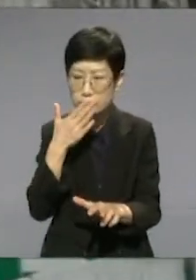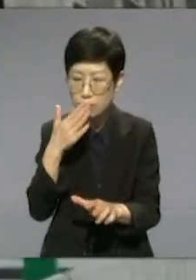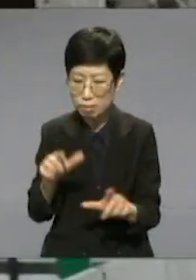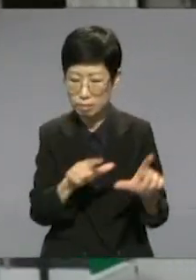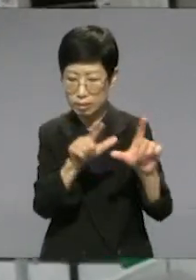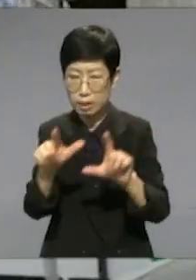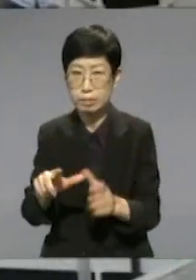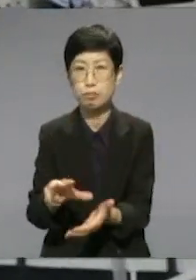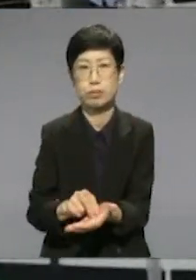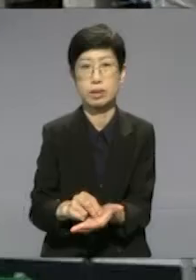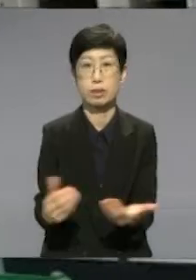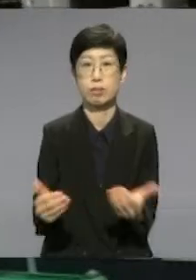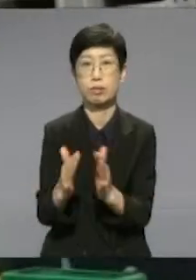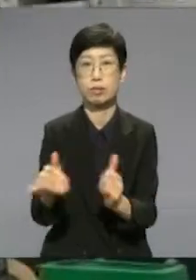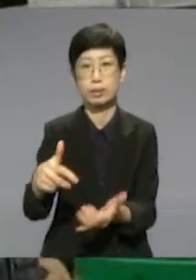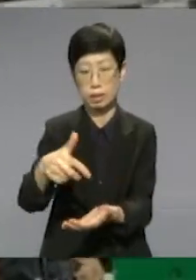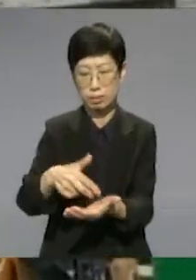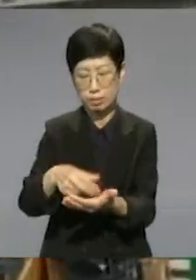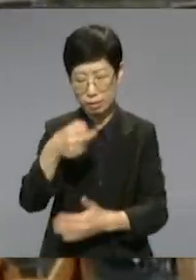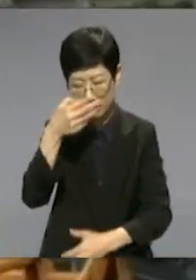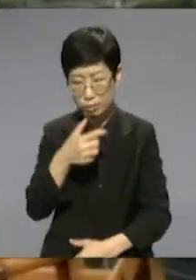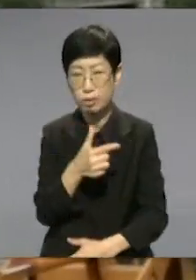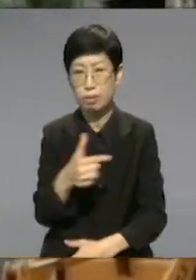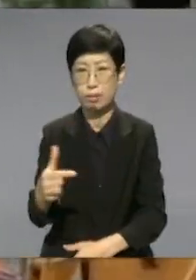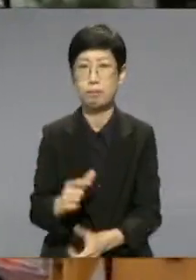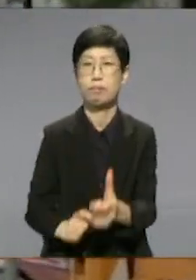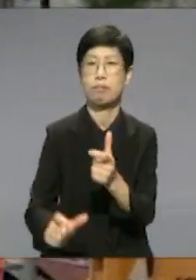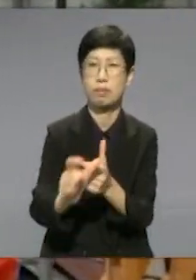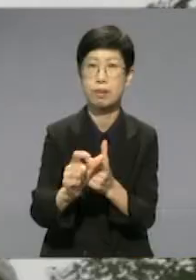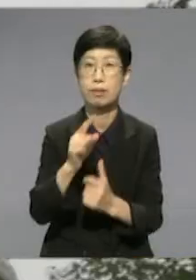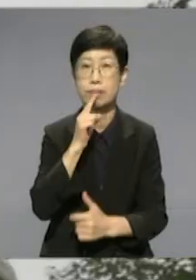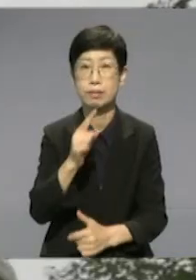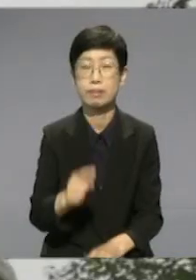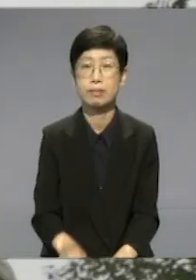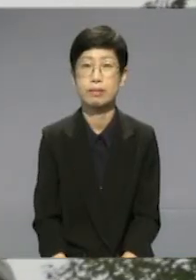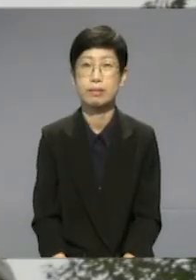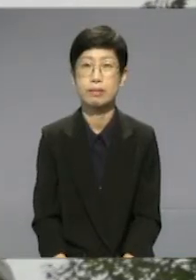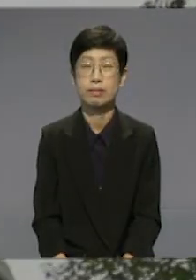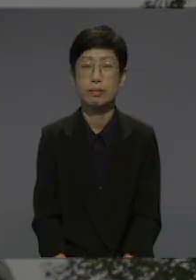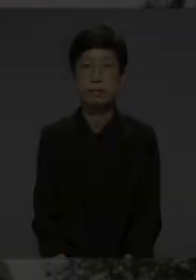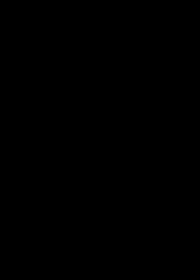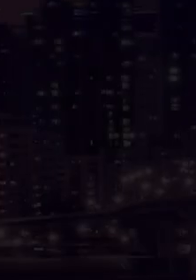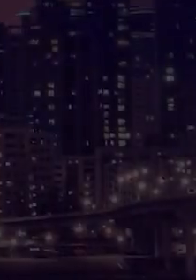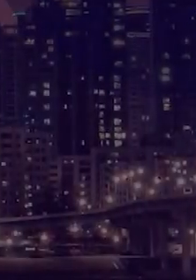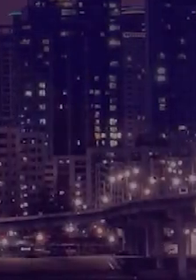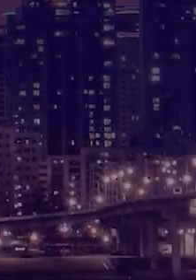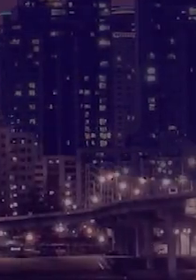노동자들의 어려움이 커지고 있다고 전했습니다. 월드뉴스 원혜미입니다.